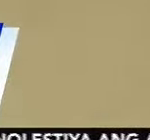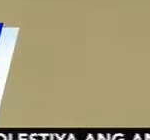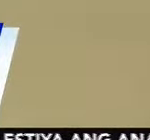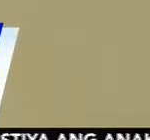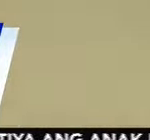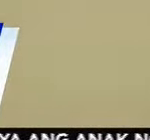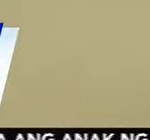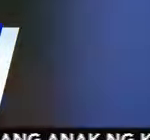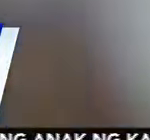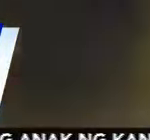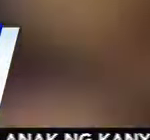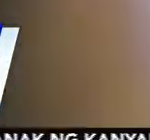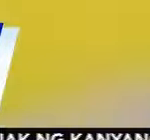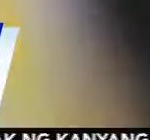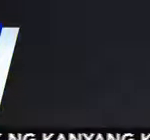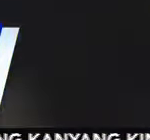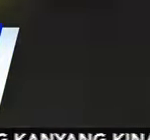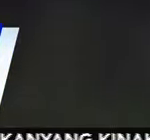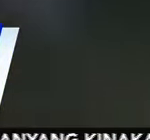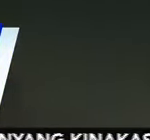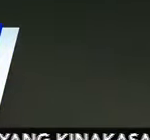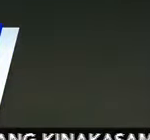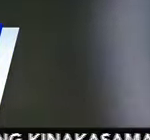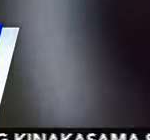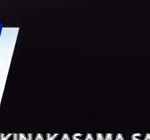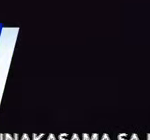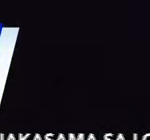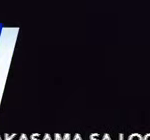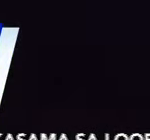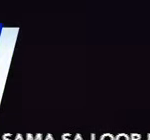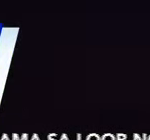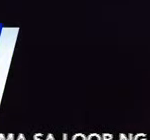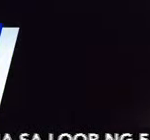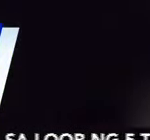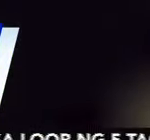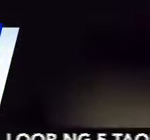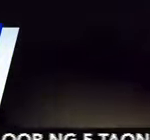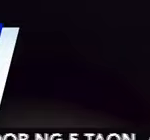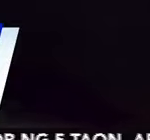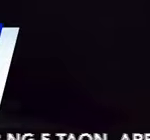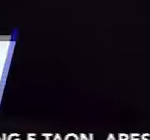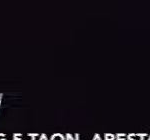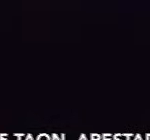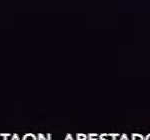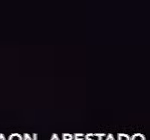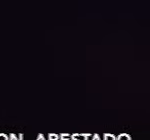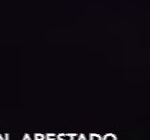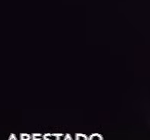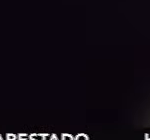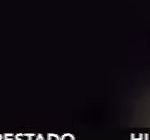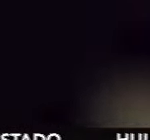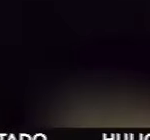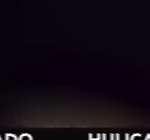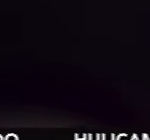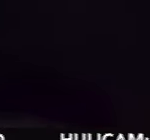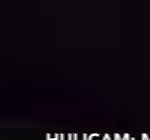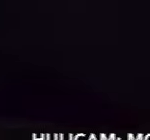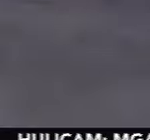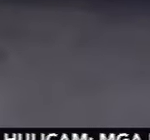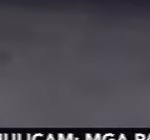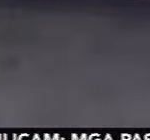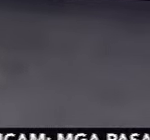kumakatok daw sa mga bahay at binantaan pa ang mga residente. Iniimbestigahan na raw ito ng pulisya.